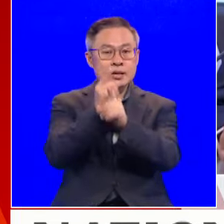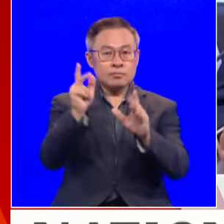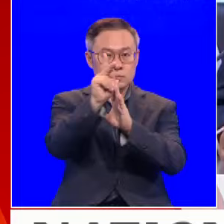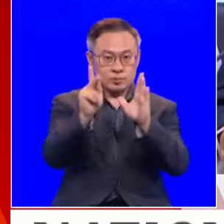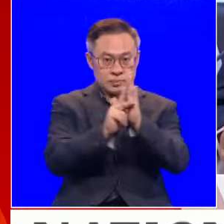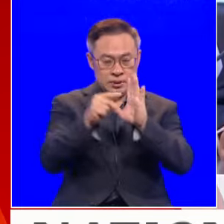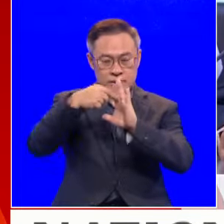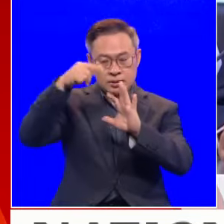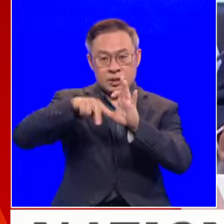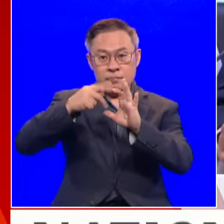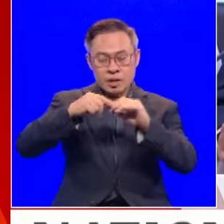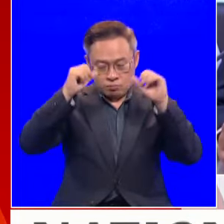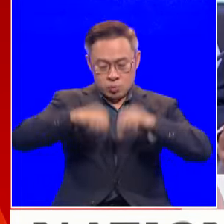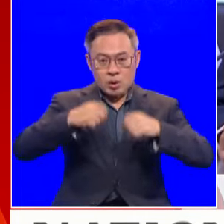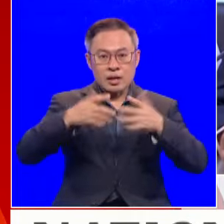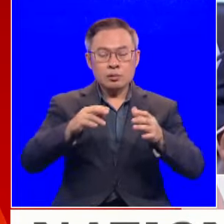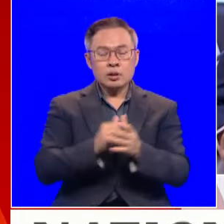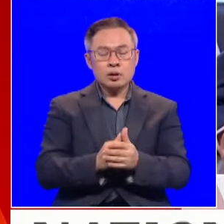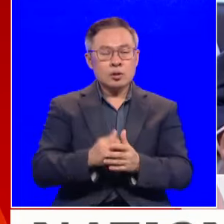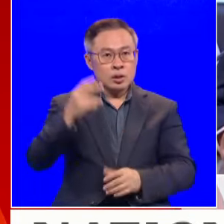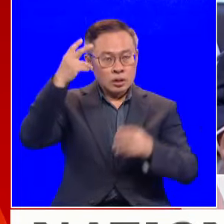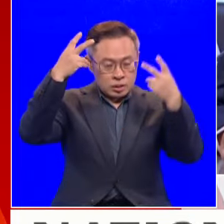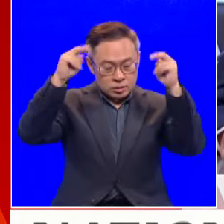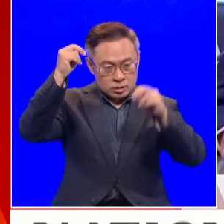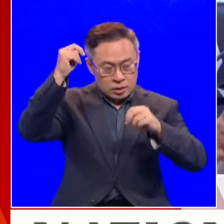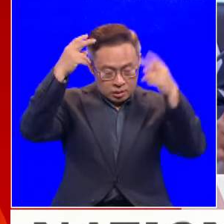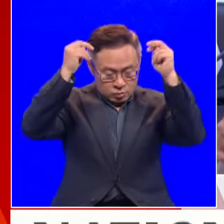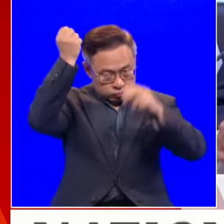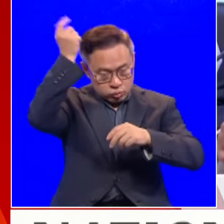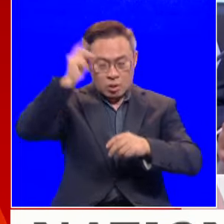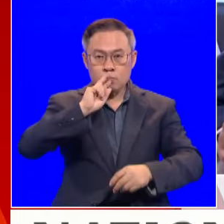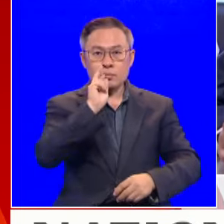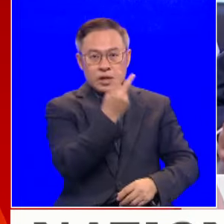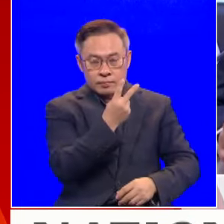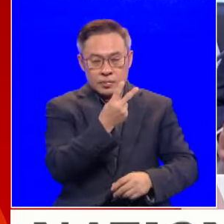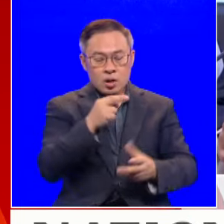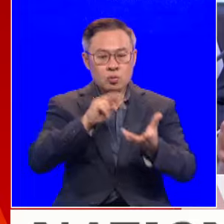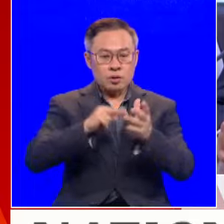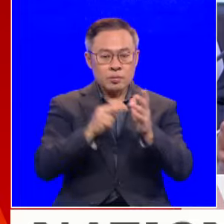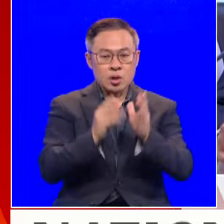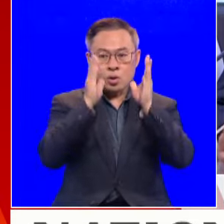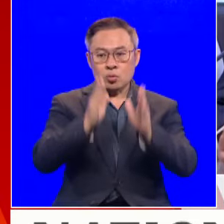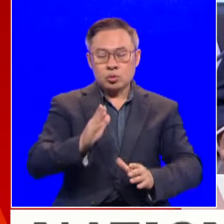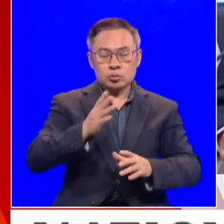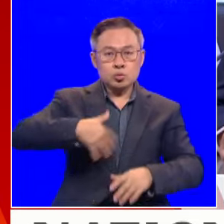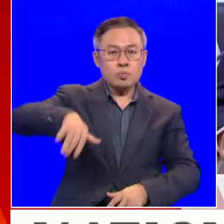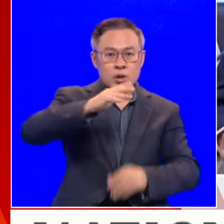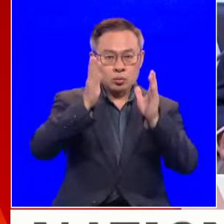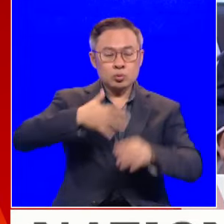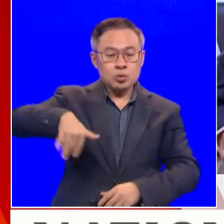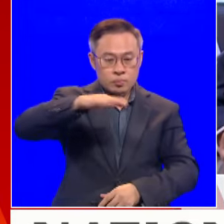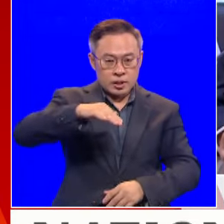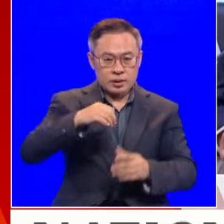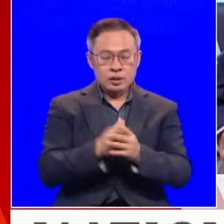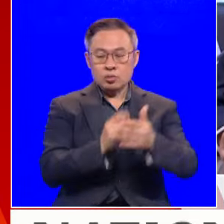แล้วแล้วท่านนายกเล่นไม่ไปปฏิบัติตามคำมั่นวินยูชนนะครับโดยทั่วไปเขาก็จะ